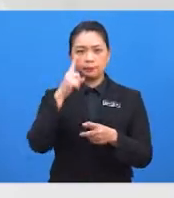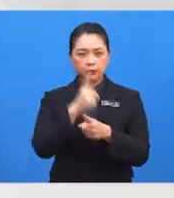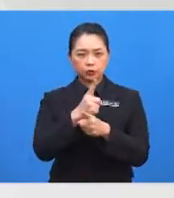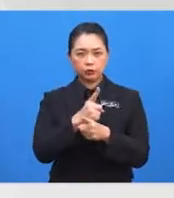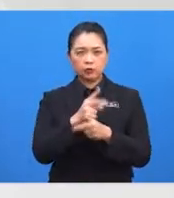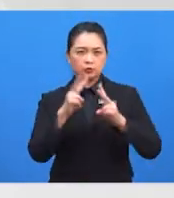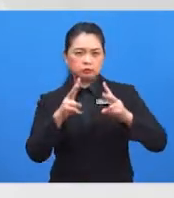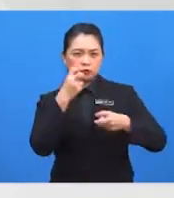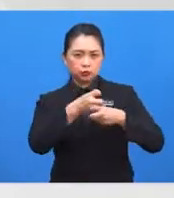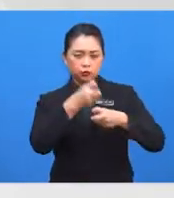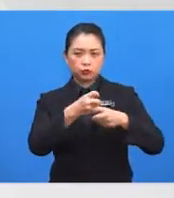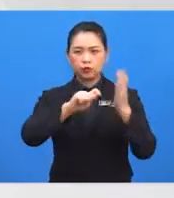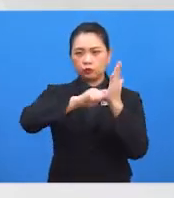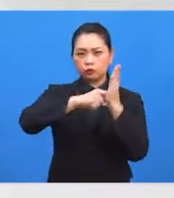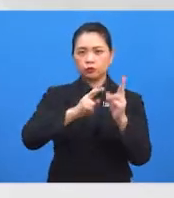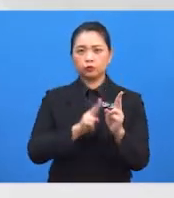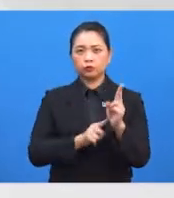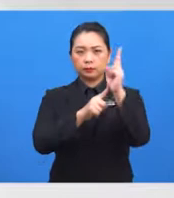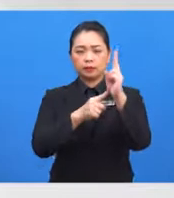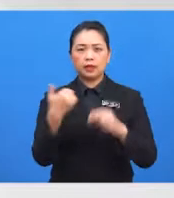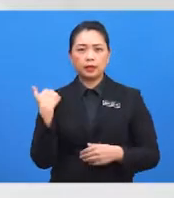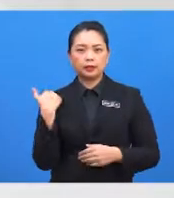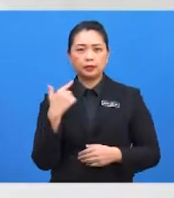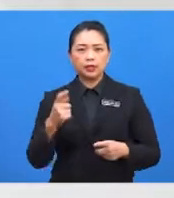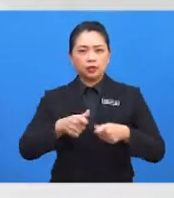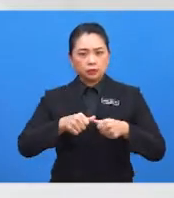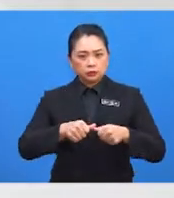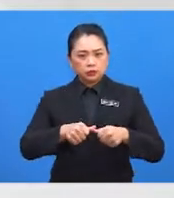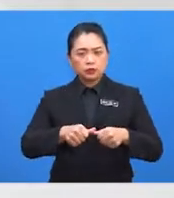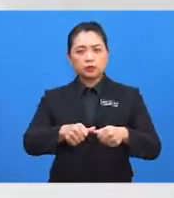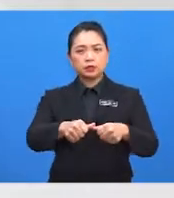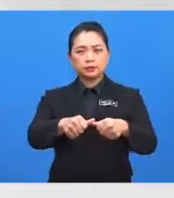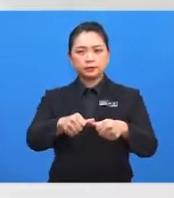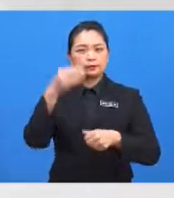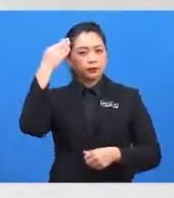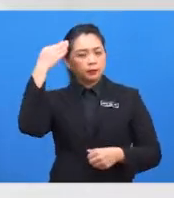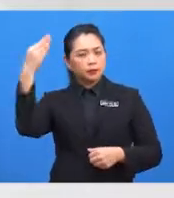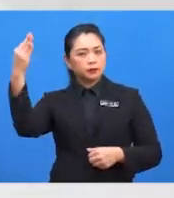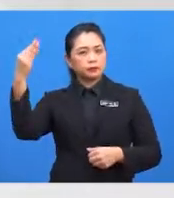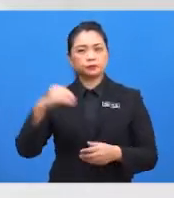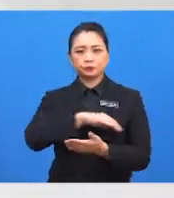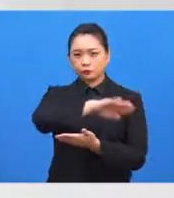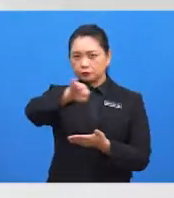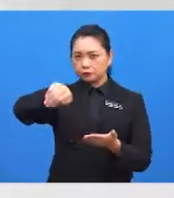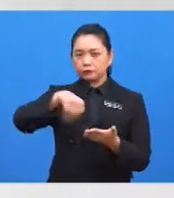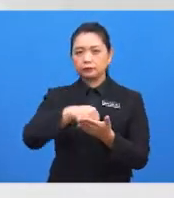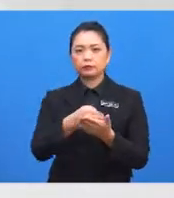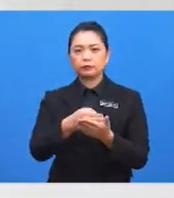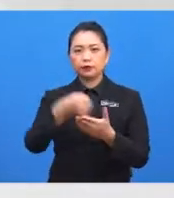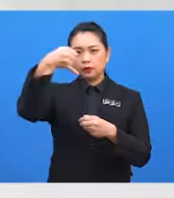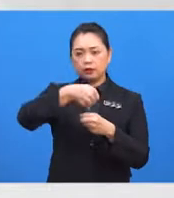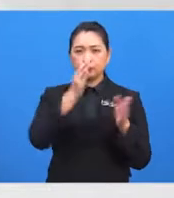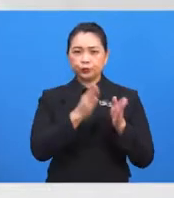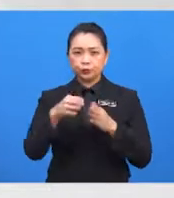sulit. Kunci utamanya adalah konsistensi. Membayangkan semua kandungan disusun dalam